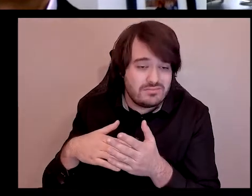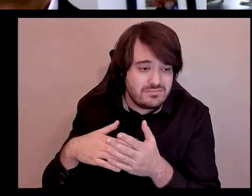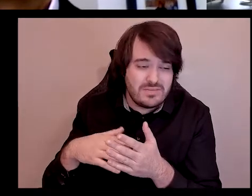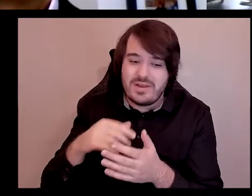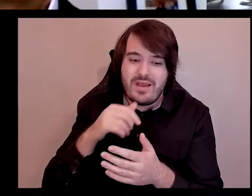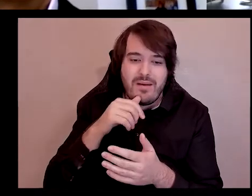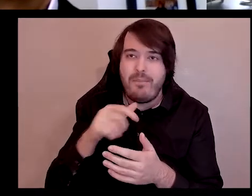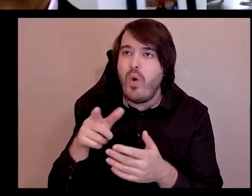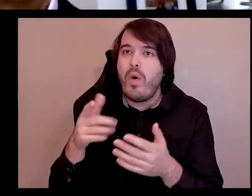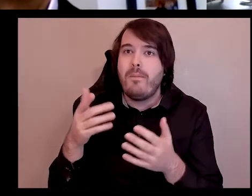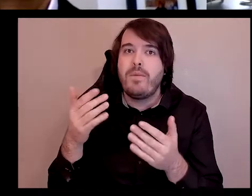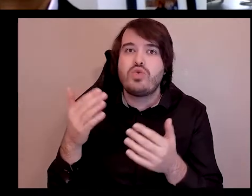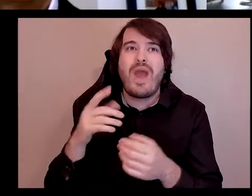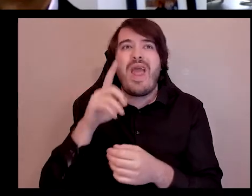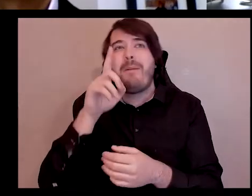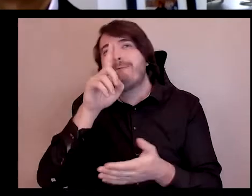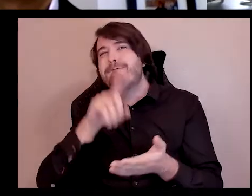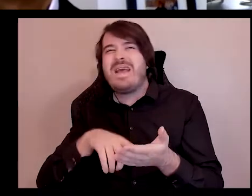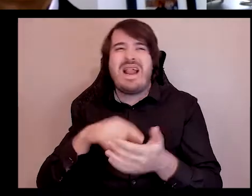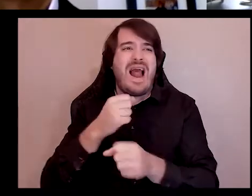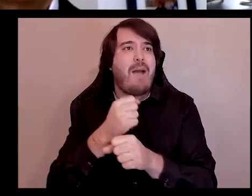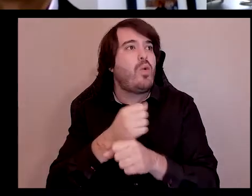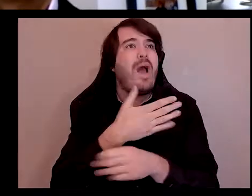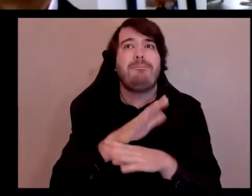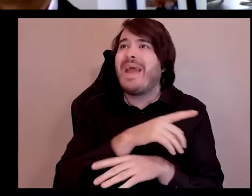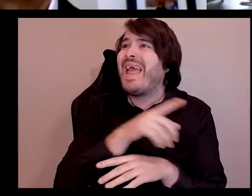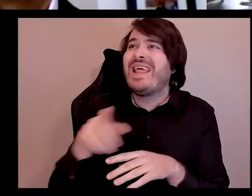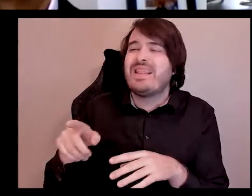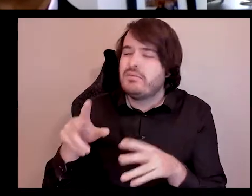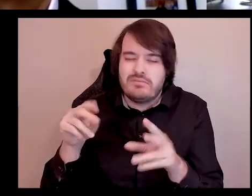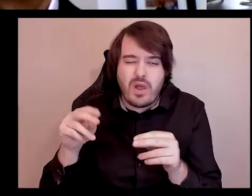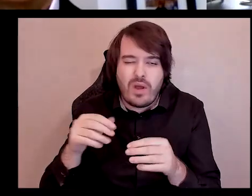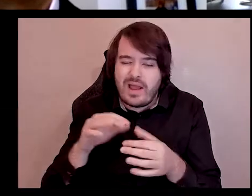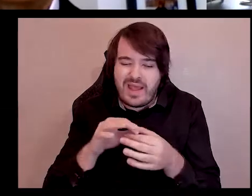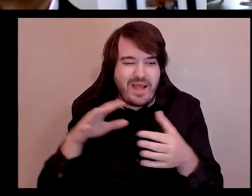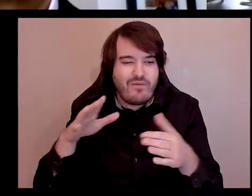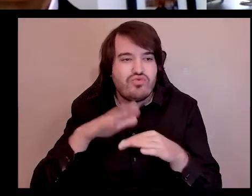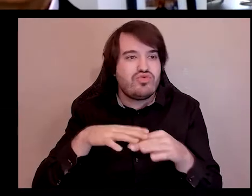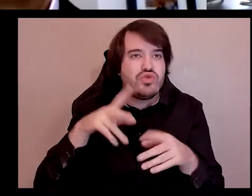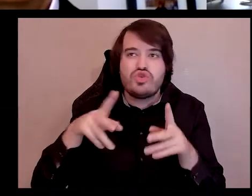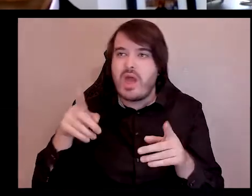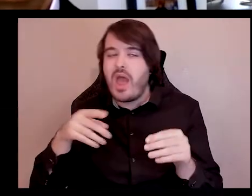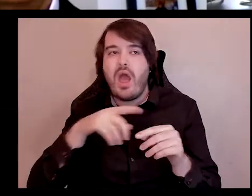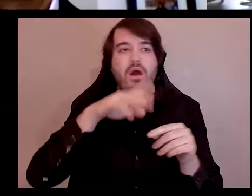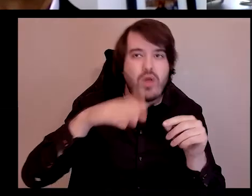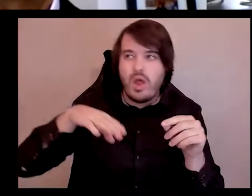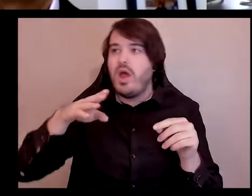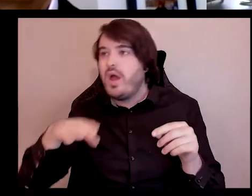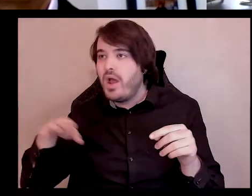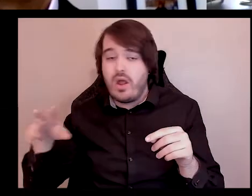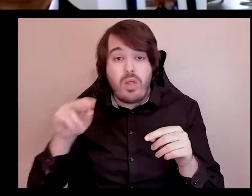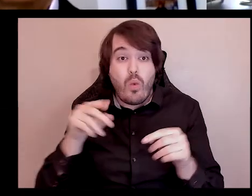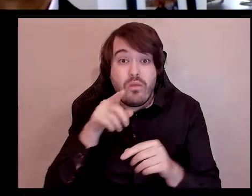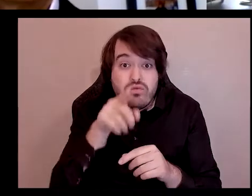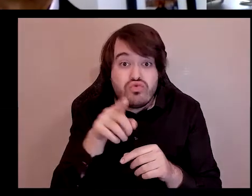d'emploi, ce n'est pas un millier d'emplois que vous avez besoin. Ça n'a rien à voir avec la fluctuation des gens qui sont au